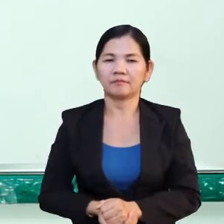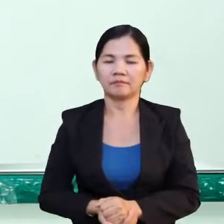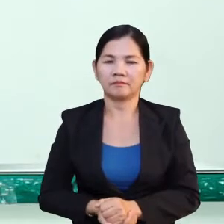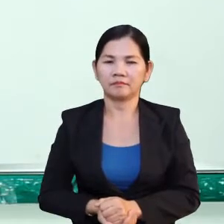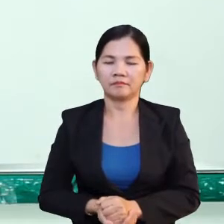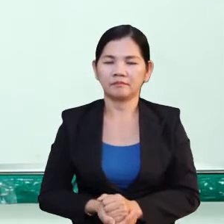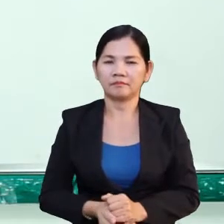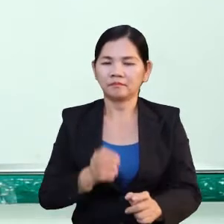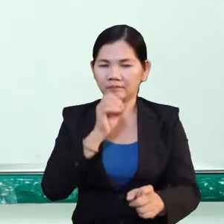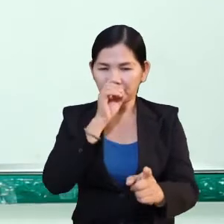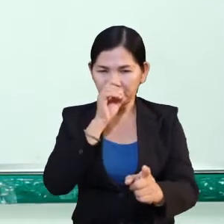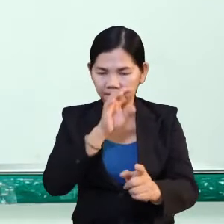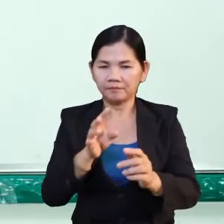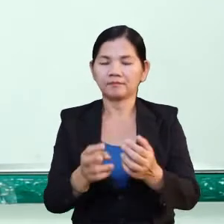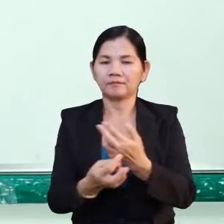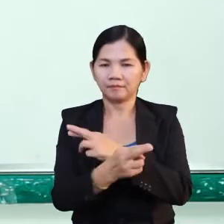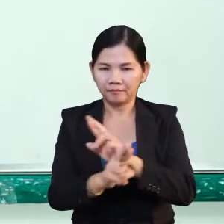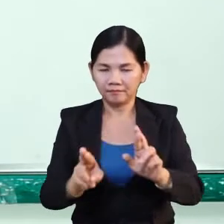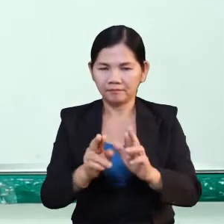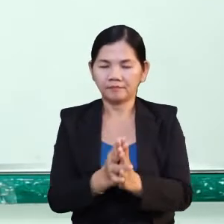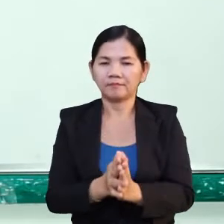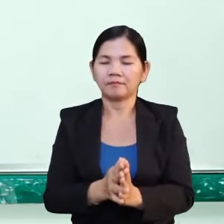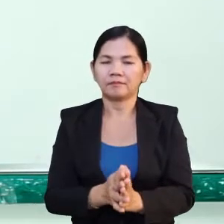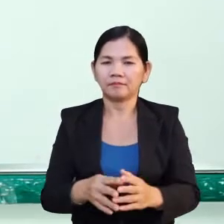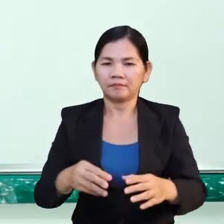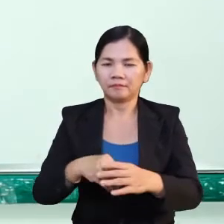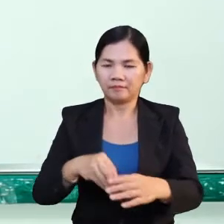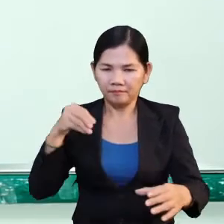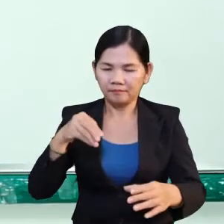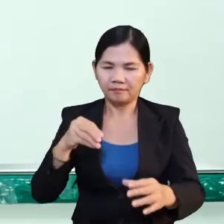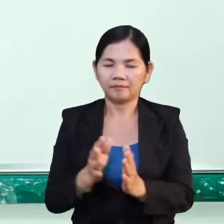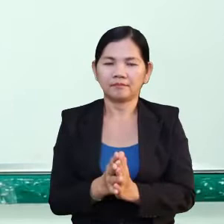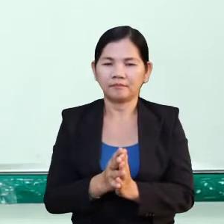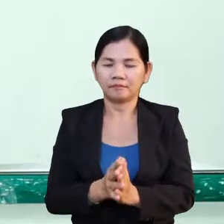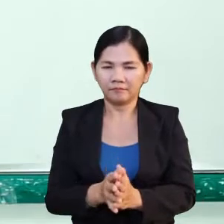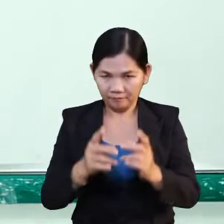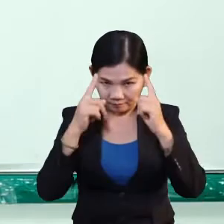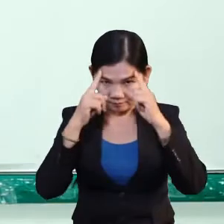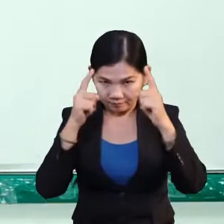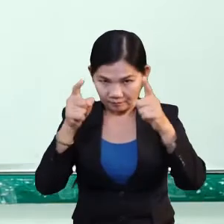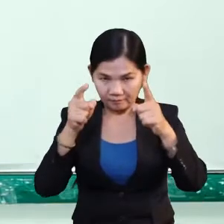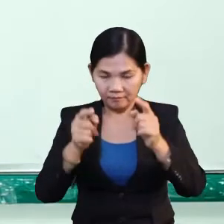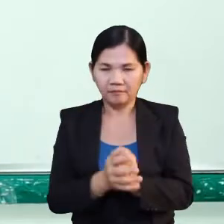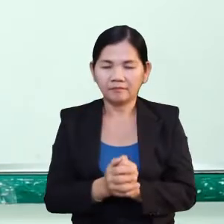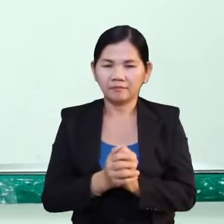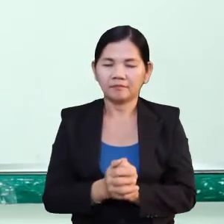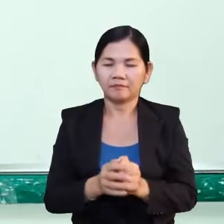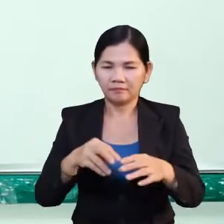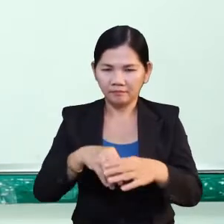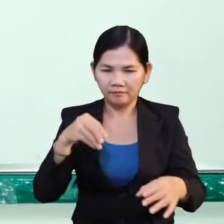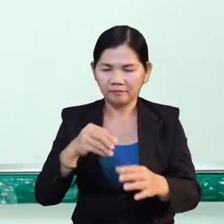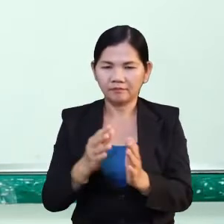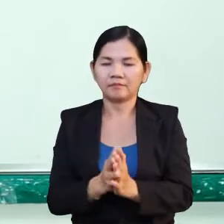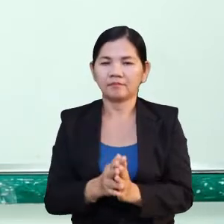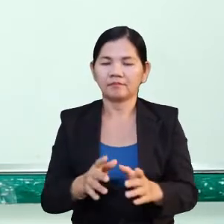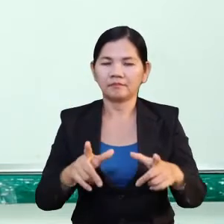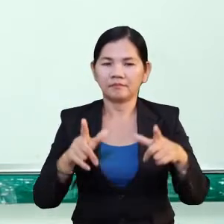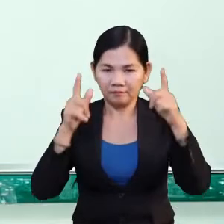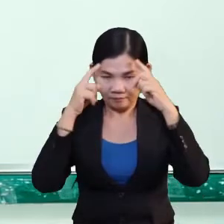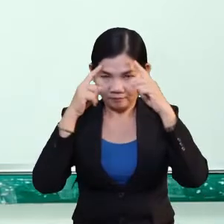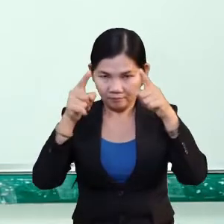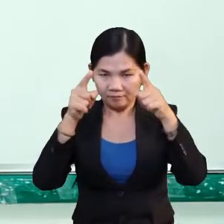ចាបញ្ជាក់ថាយើងត្រៀមដំចាញ់ដំដំណើរឬក៏ប្រុងប្រយ័ត្នសម្រាប់ពេលដែលយើងចេញដំណើរយើងត្រូវប្រុងប្រ